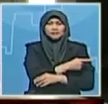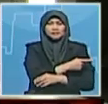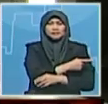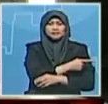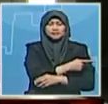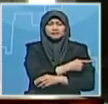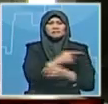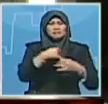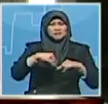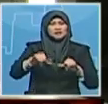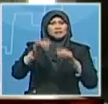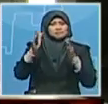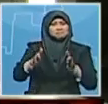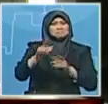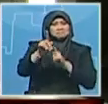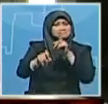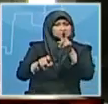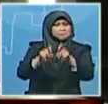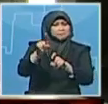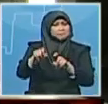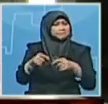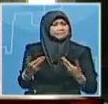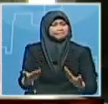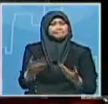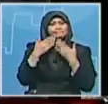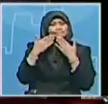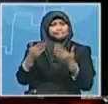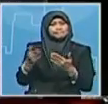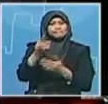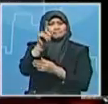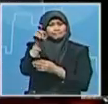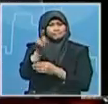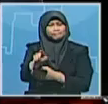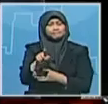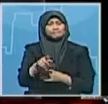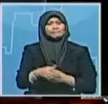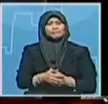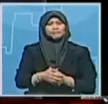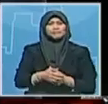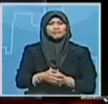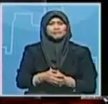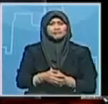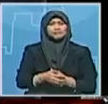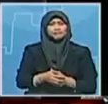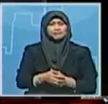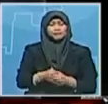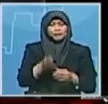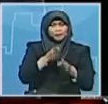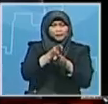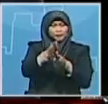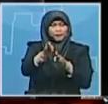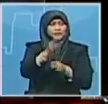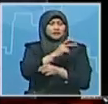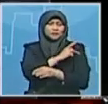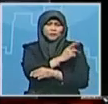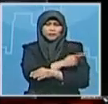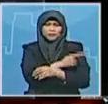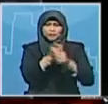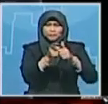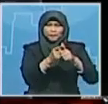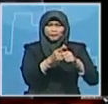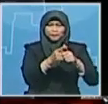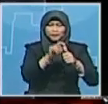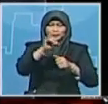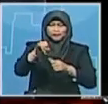Saya masih persoalan dibawakan oleh Cik Tamizi. Cik Tamizi, terima kasih pada soalan. Kalau kita melihat kepada bidang kuasa, pertama